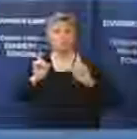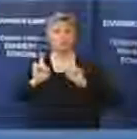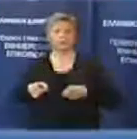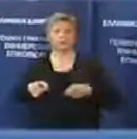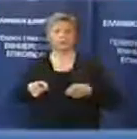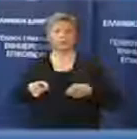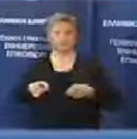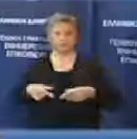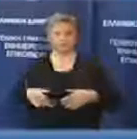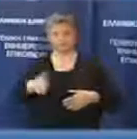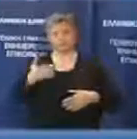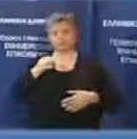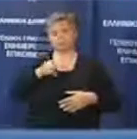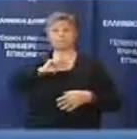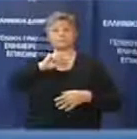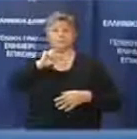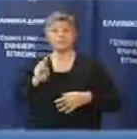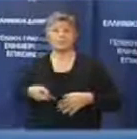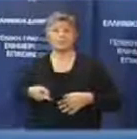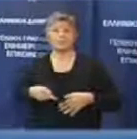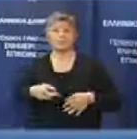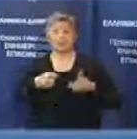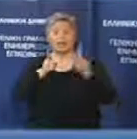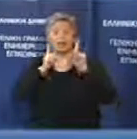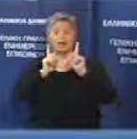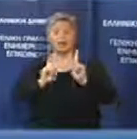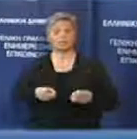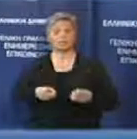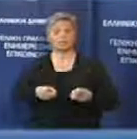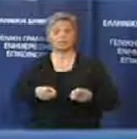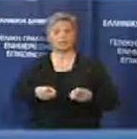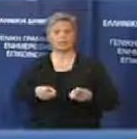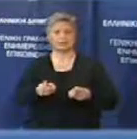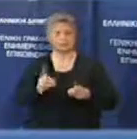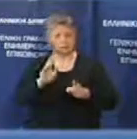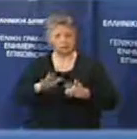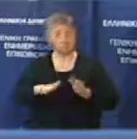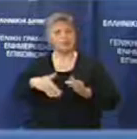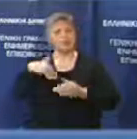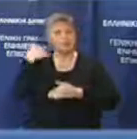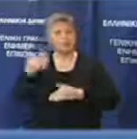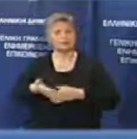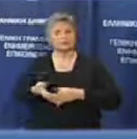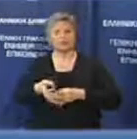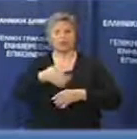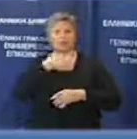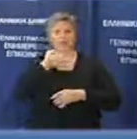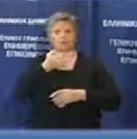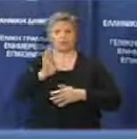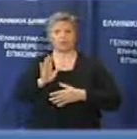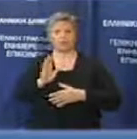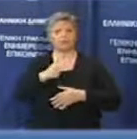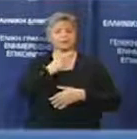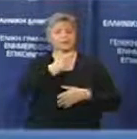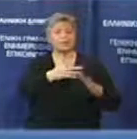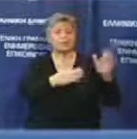είπα, ότι η απόφαση θα ληφθεί μετά, είναι γνωστό και στον κύριο Καμένο και είναι αποδεκτό. Επομένως δεν